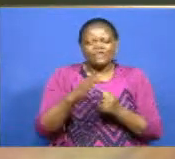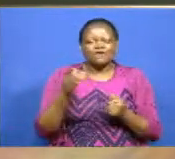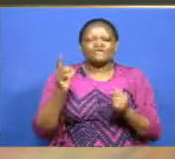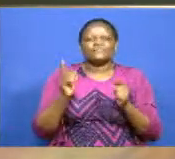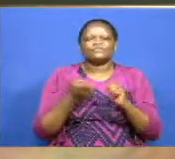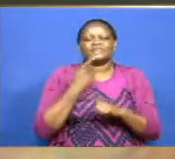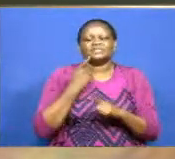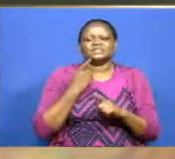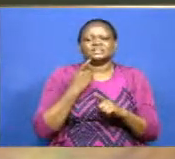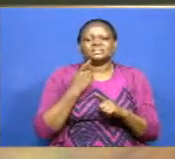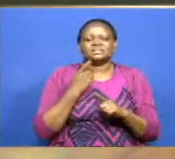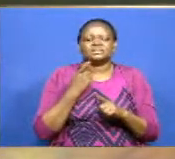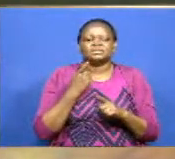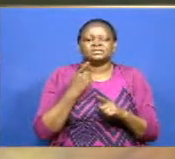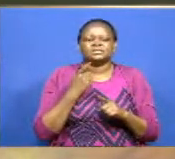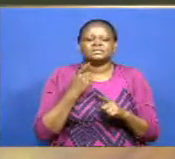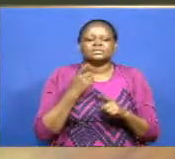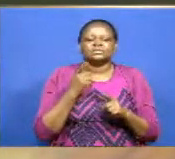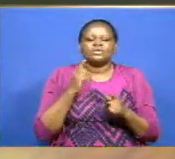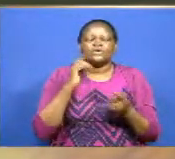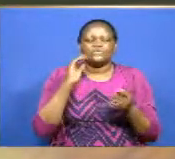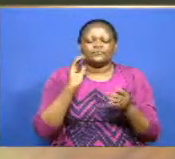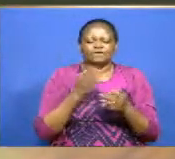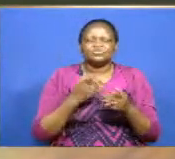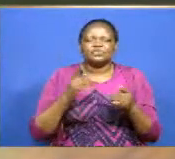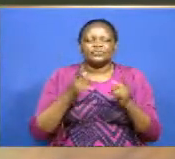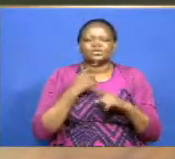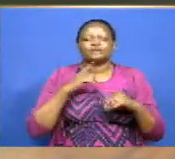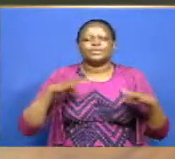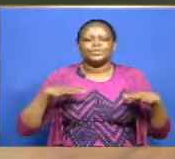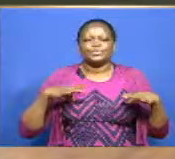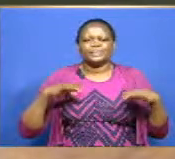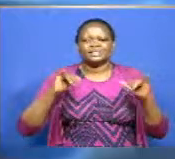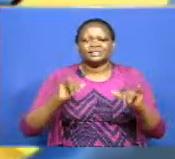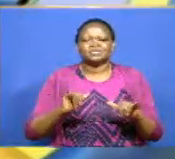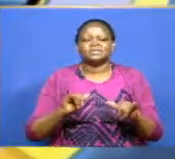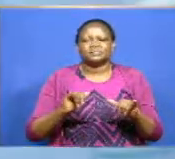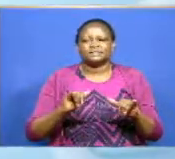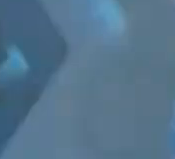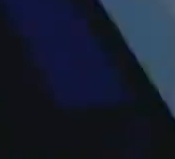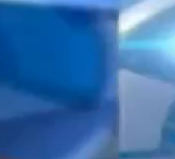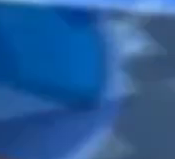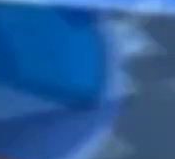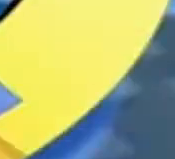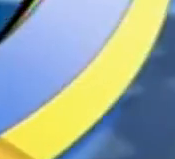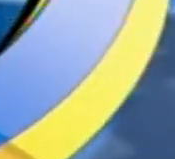ya taarifa za Darubini Wikendi. Tukirejea ni mengi zaidi, usiondoke.